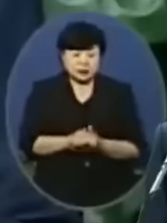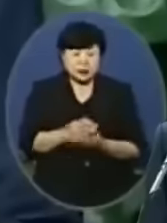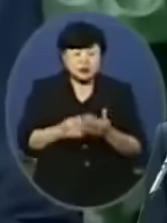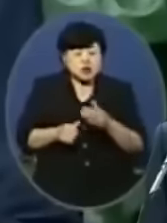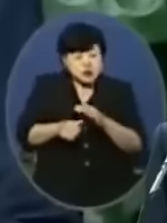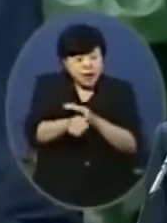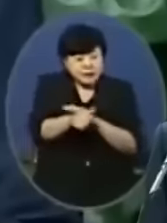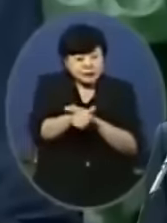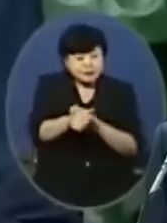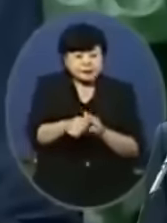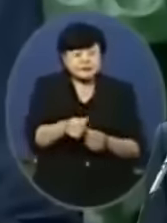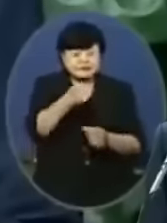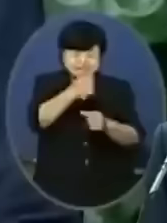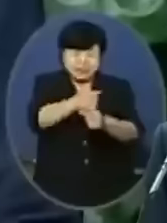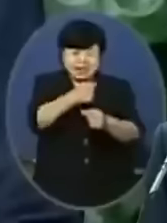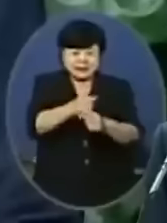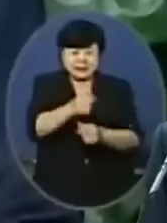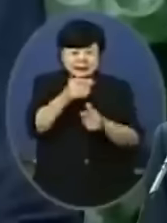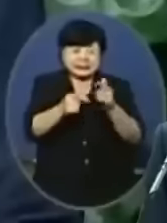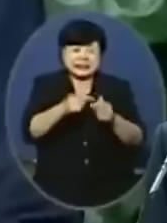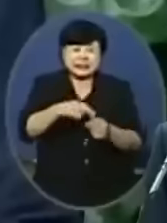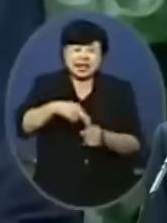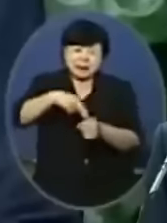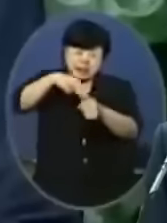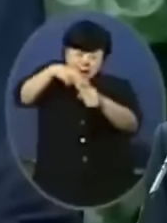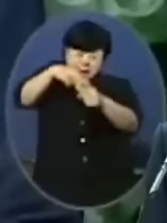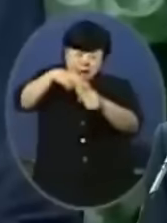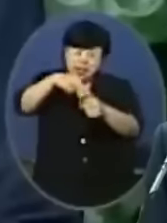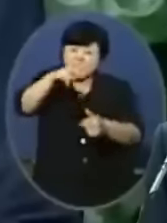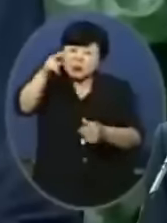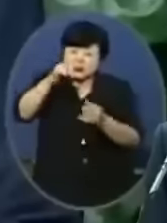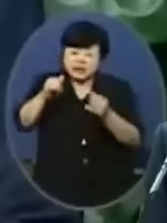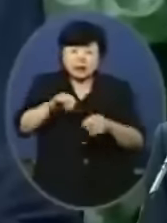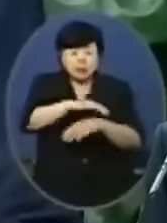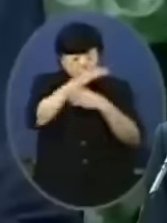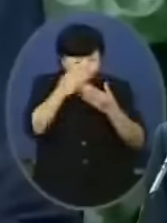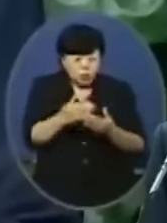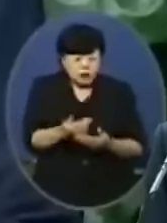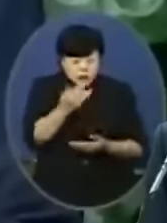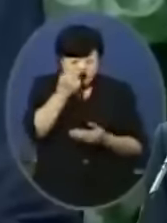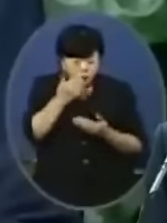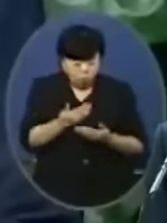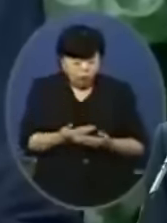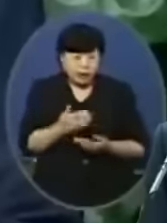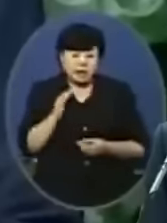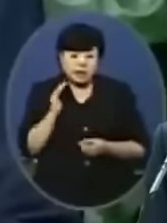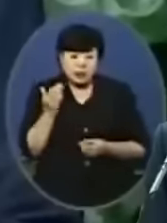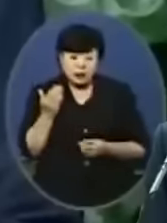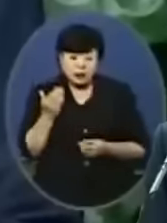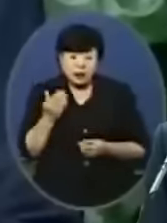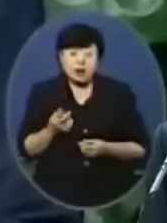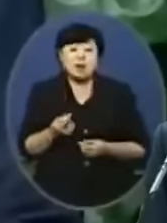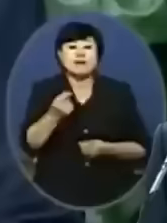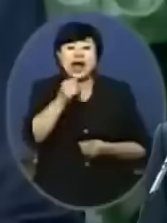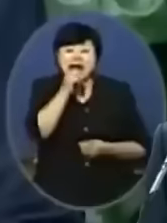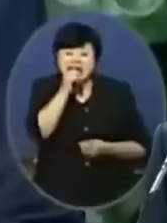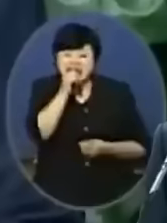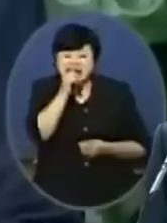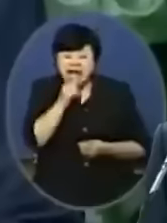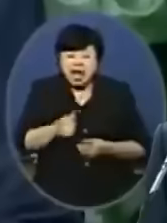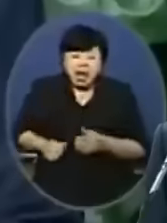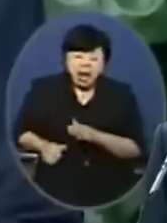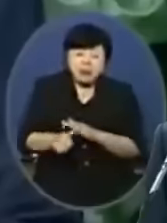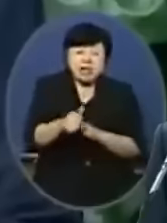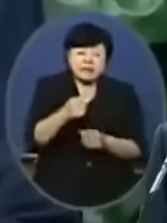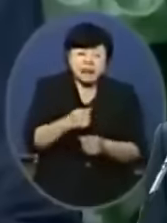불뱀을 만들어가지고 장대에 매달아라. 쳐다보는 사람마다 생명을 얻는다. 빨리 노스로 불뱀을